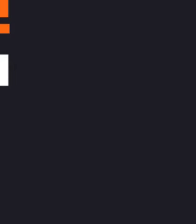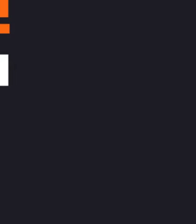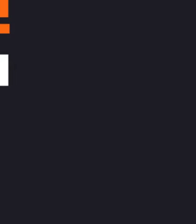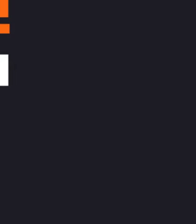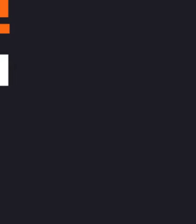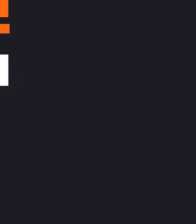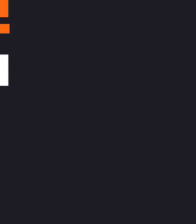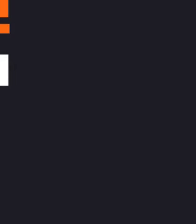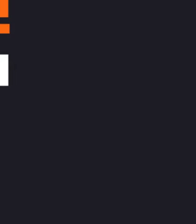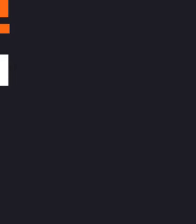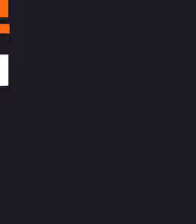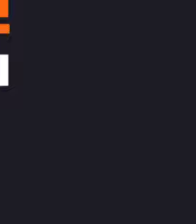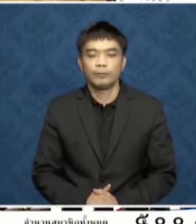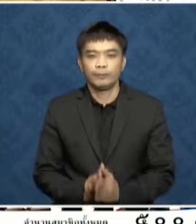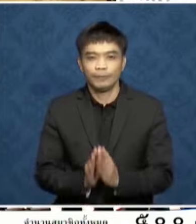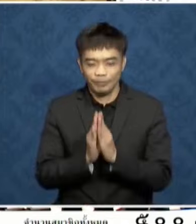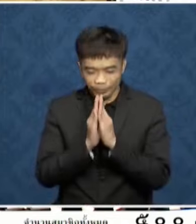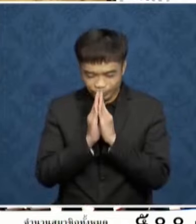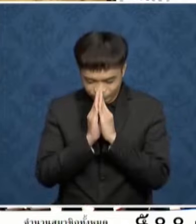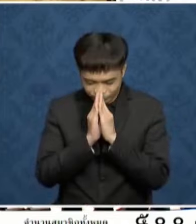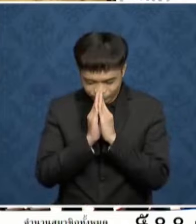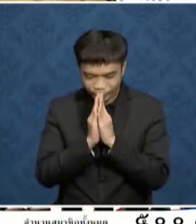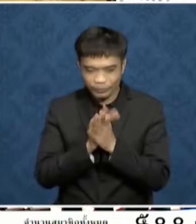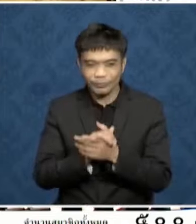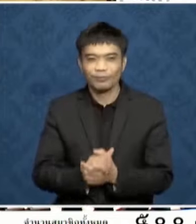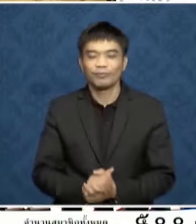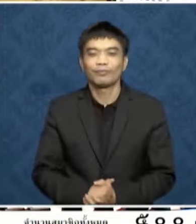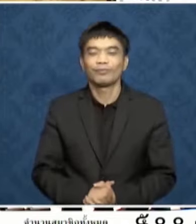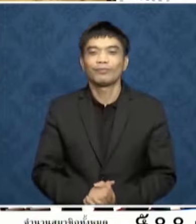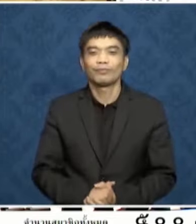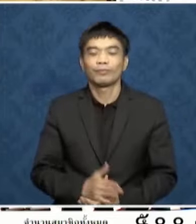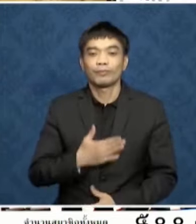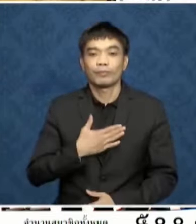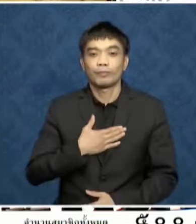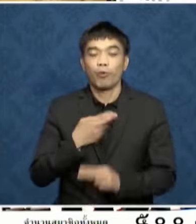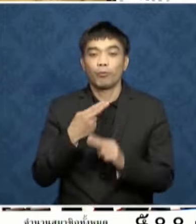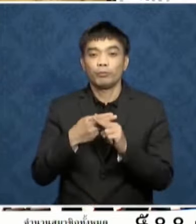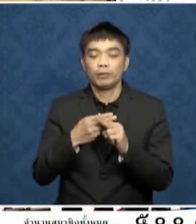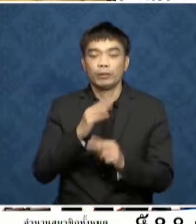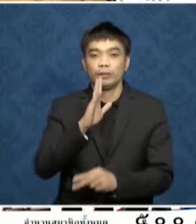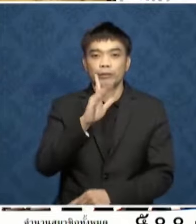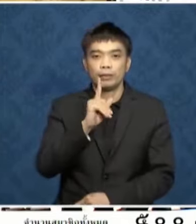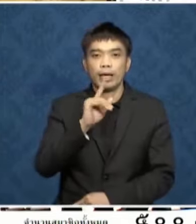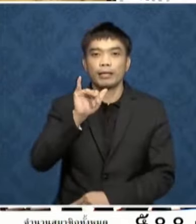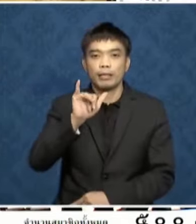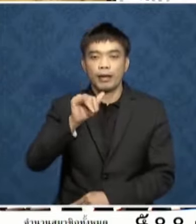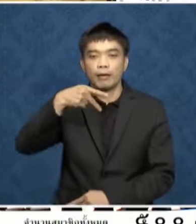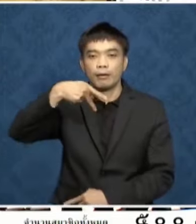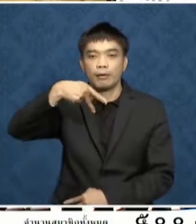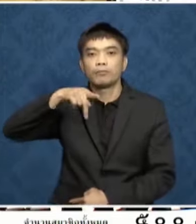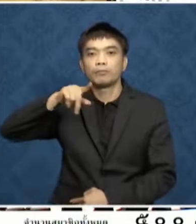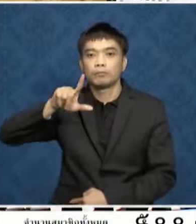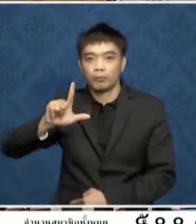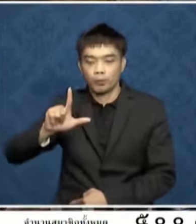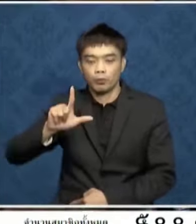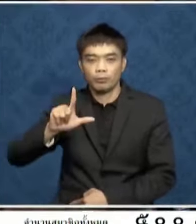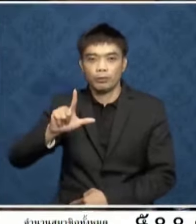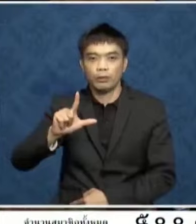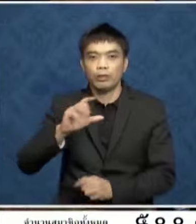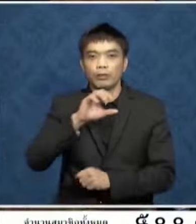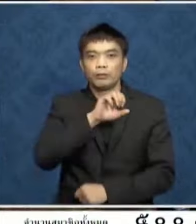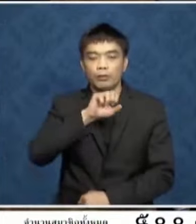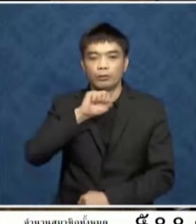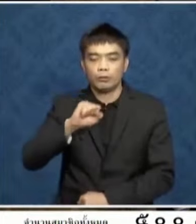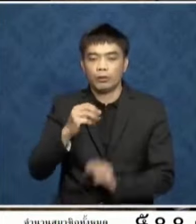เกรีนท่านประานสภาที่ขอรบครัผม ชัยพลนสท้ดีมาชิสภาผู้แนราศดอนเขต หลกษี จะถูจกกรงเทพมาละคร